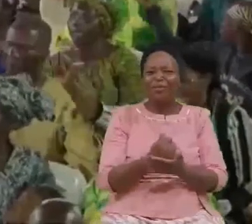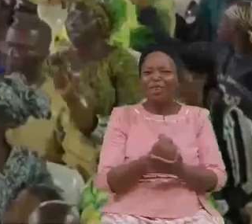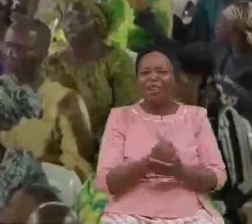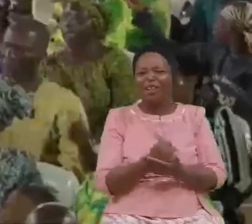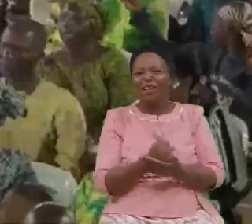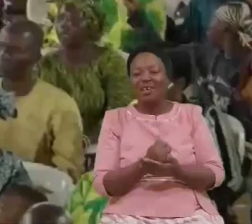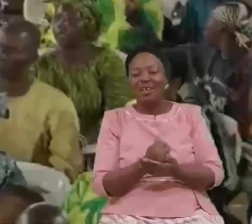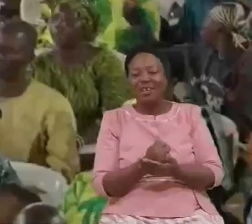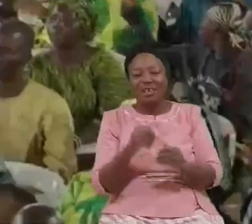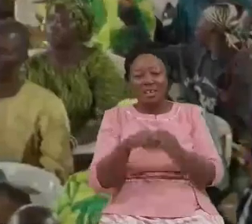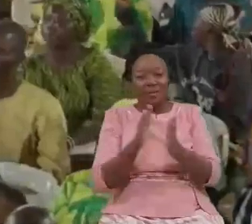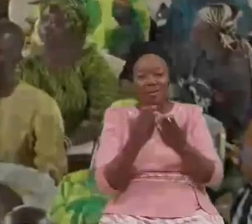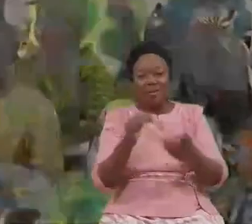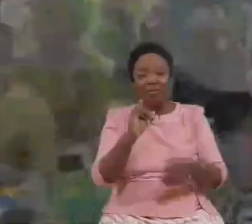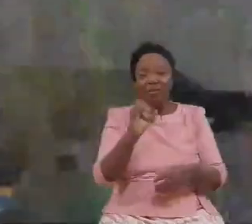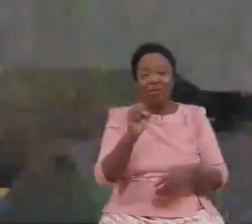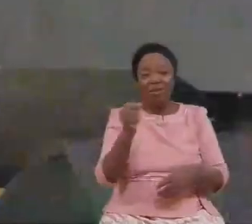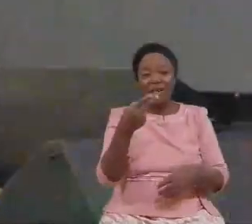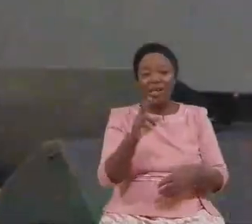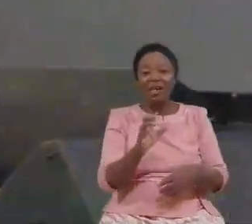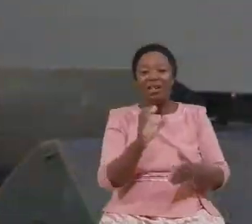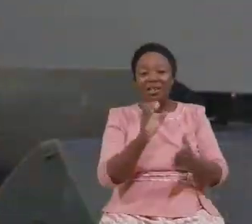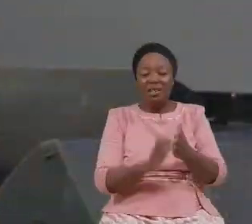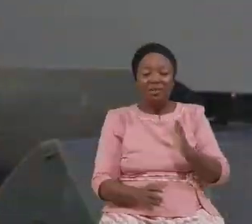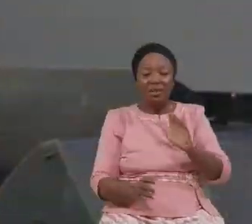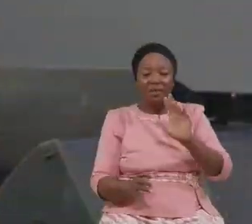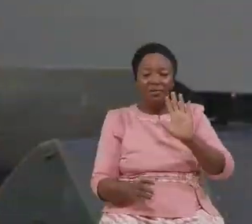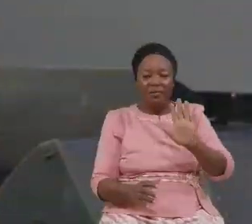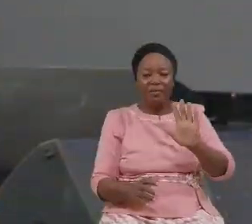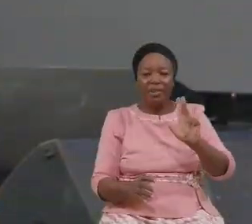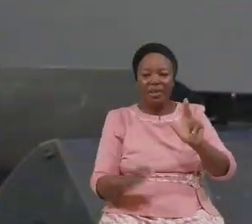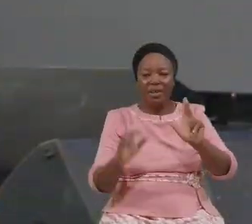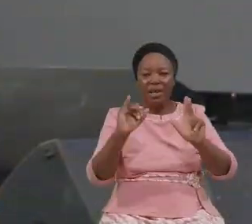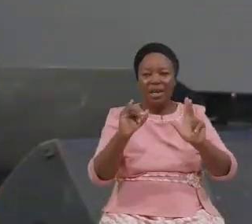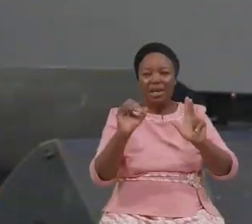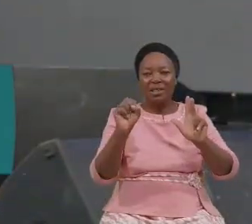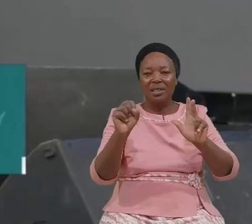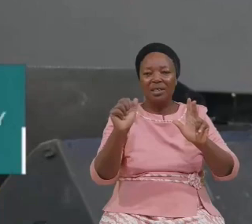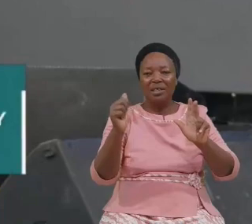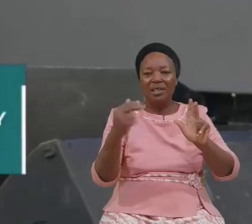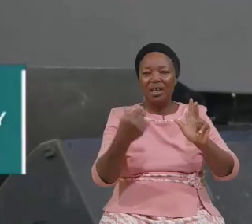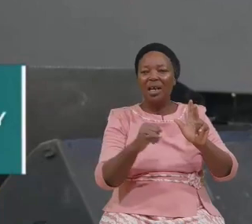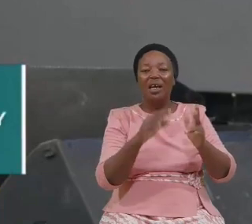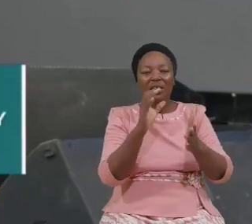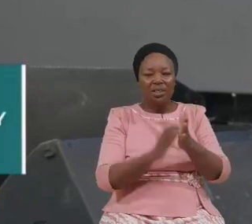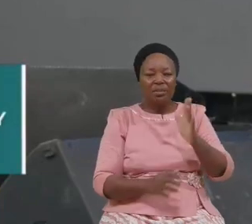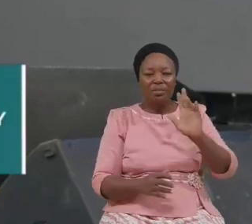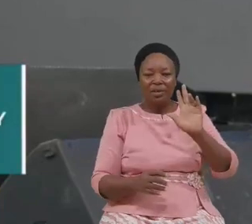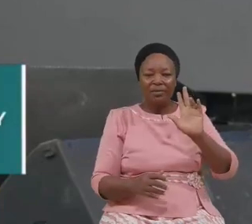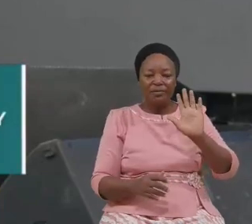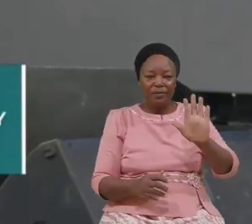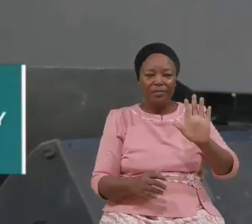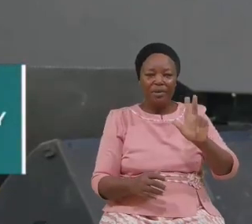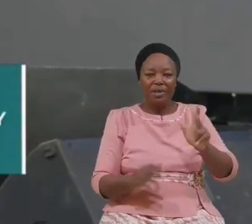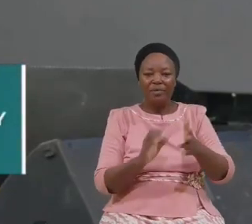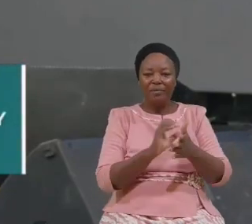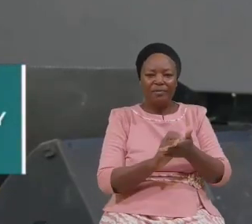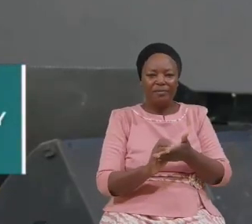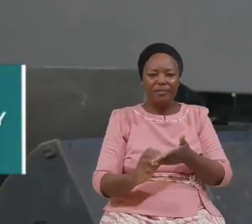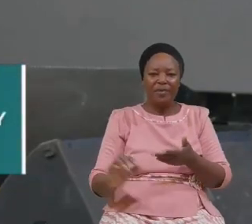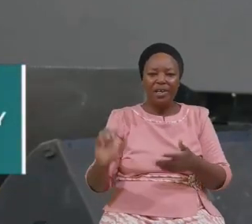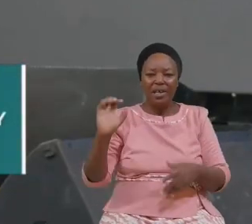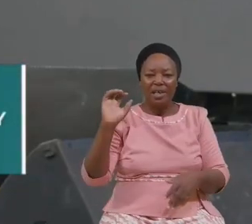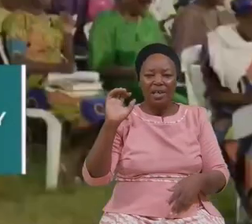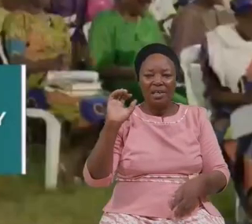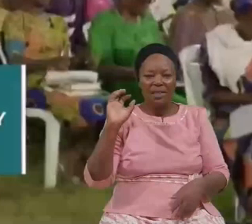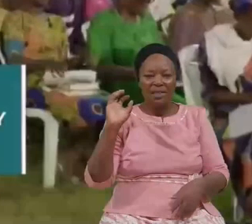Esaïe au chapitre 53 verset 6 Esaïe chapitre